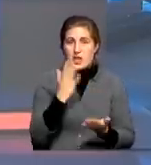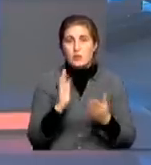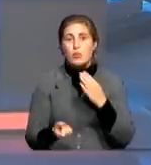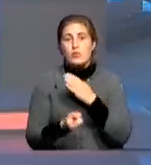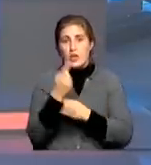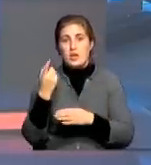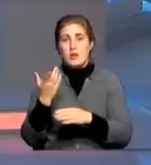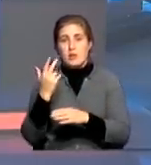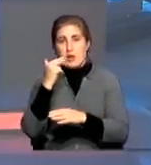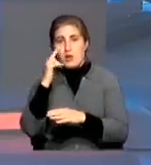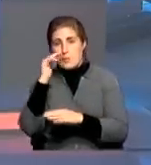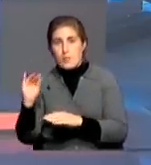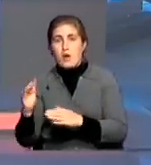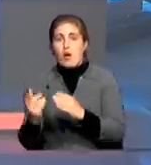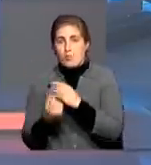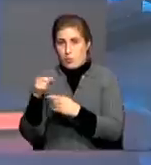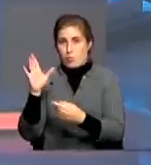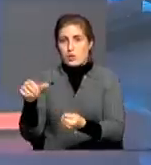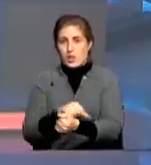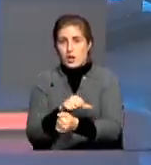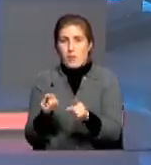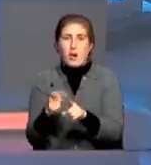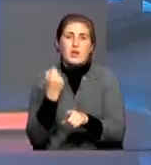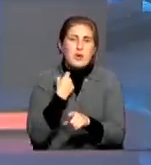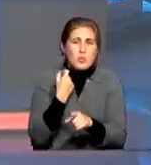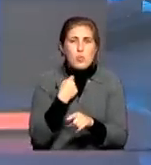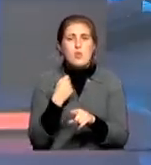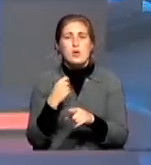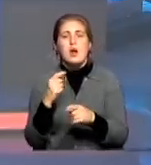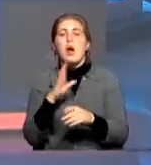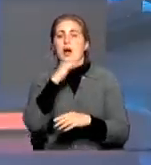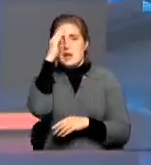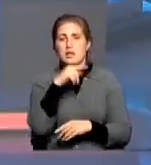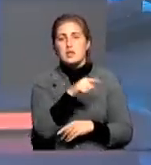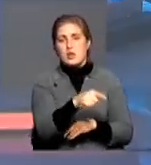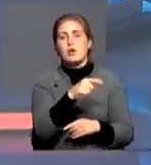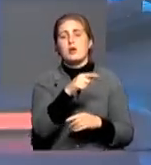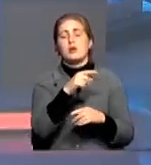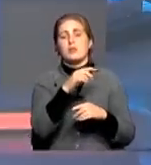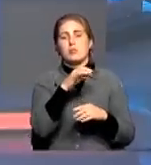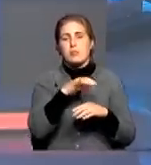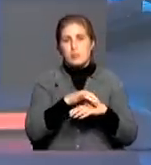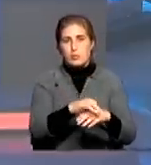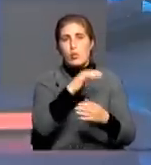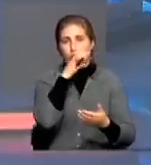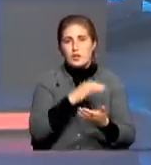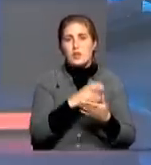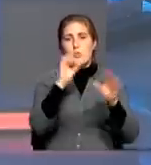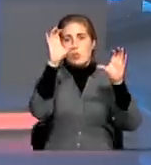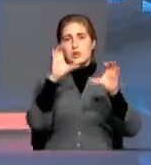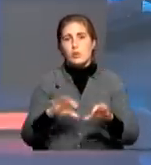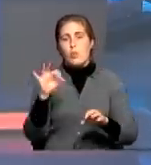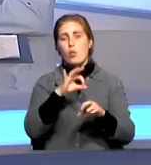несовершеннолетний в состоянии наркотического опьянения, впрочем, как и алкогольного опьянения, родители несут предусмотренную кодексом об